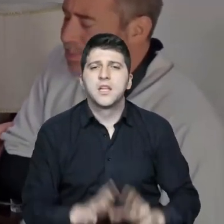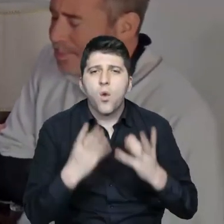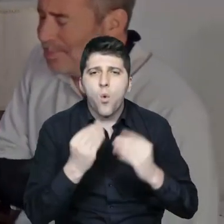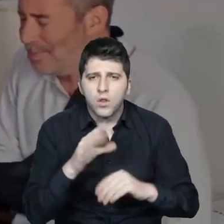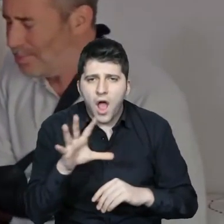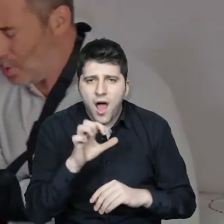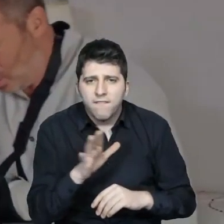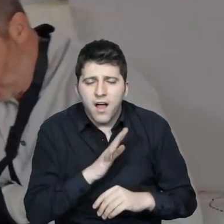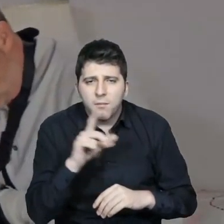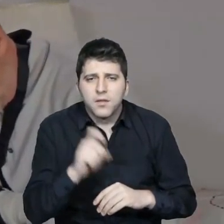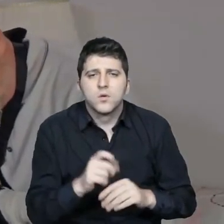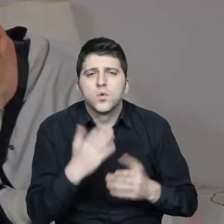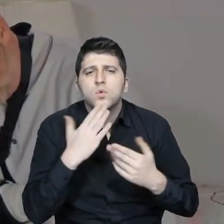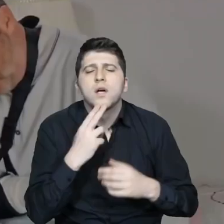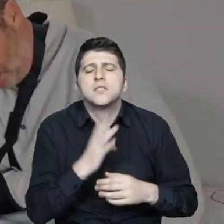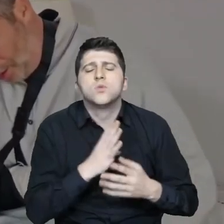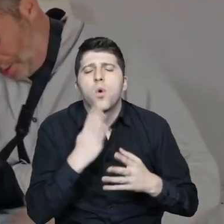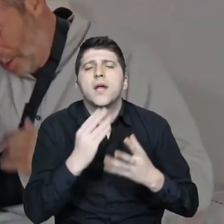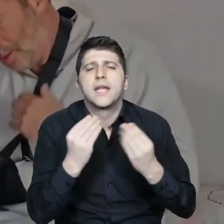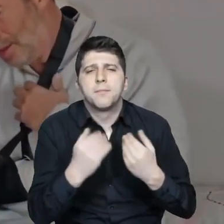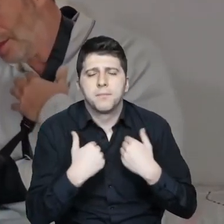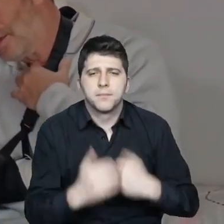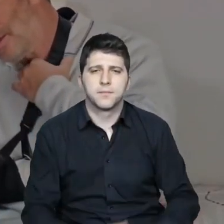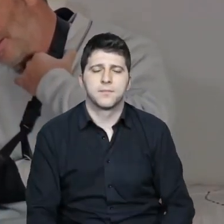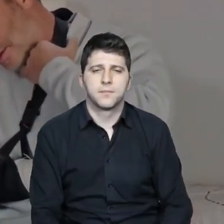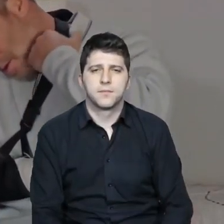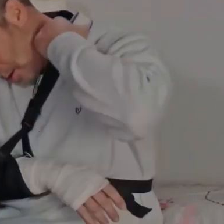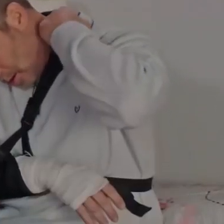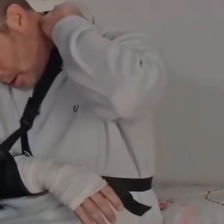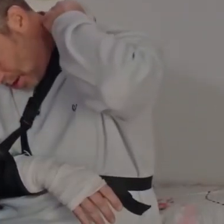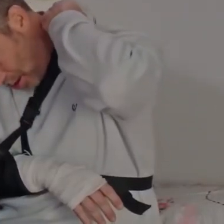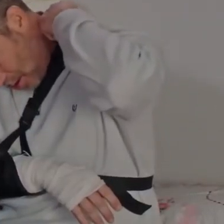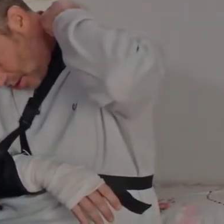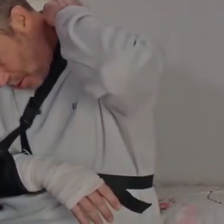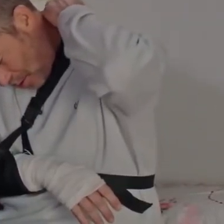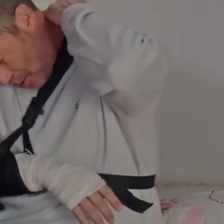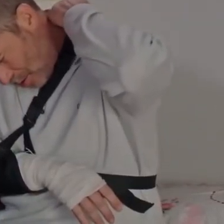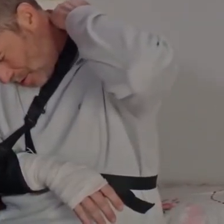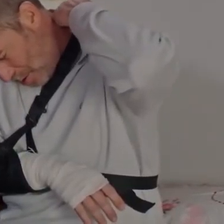var mı? Yok kızım, yok. Yatakta oturuyor, elini askısına attı.